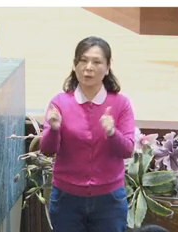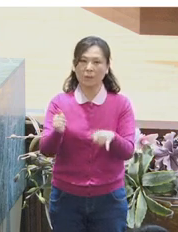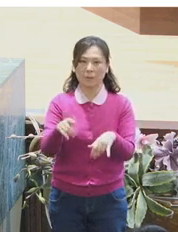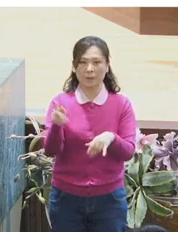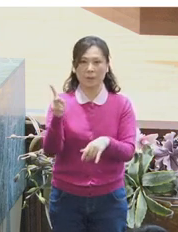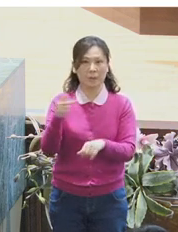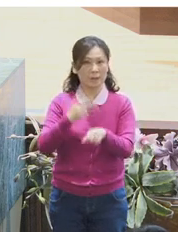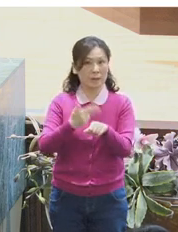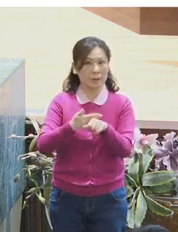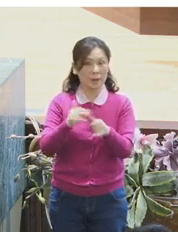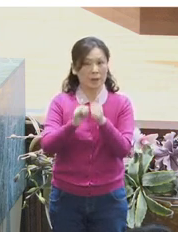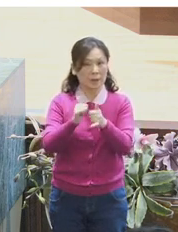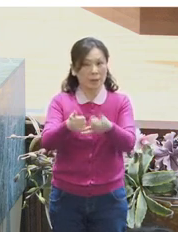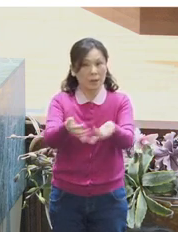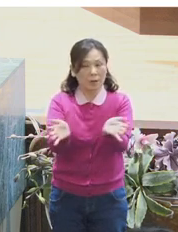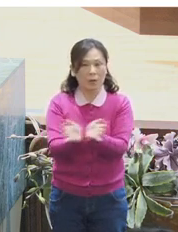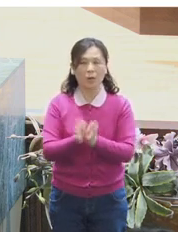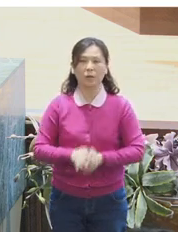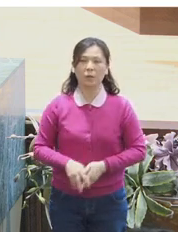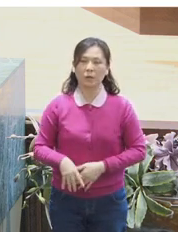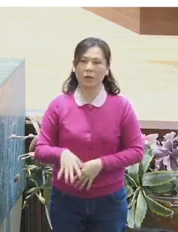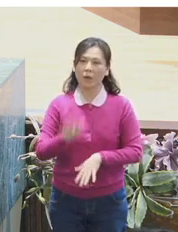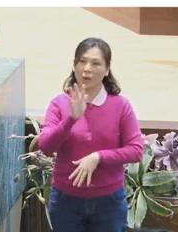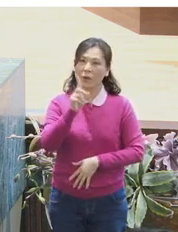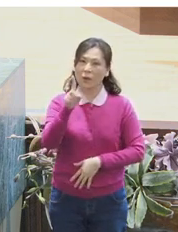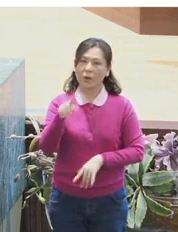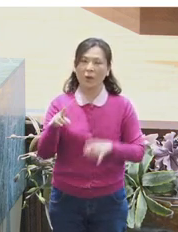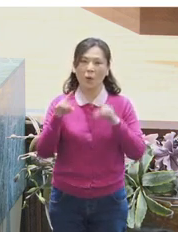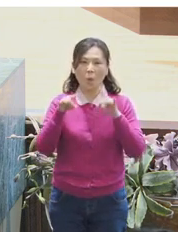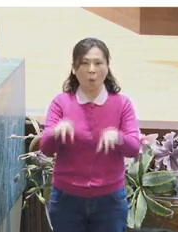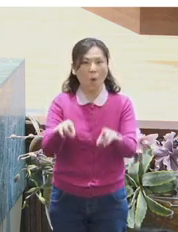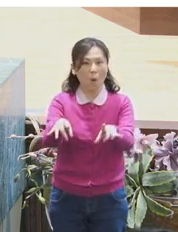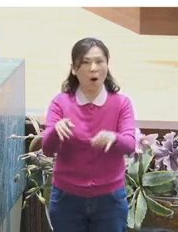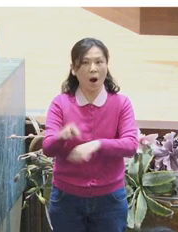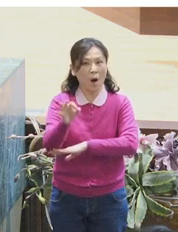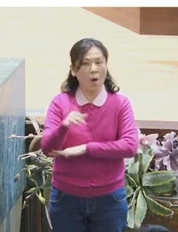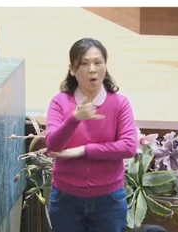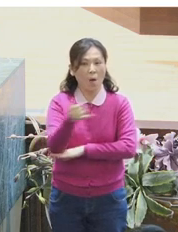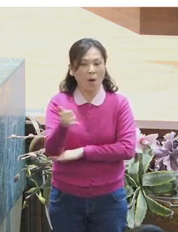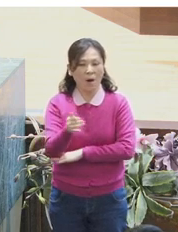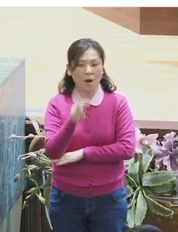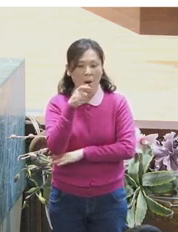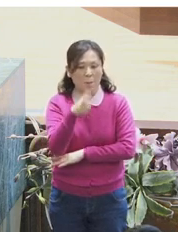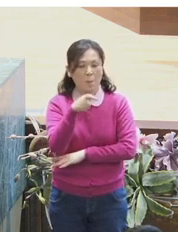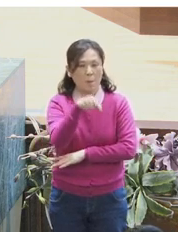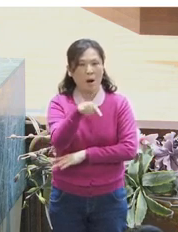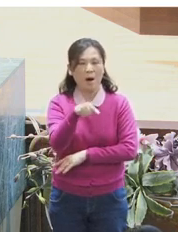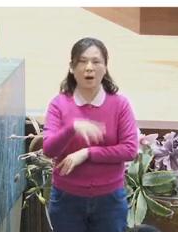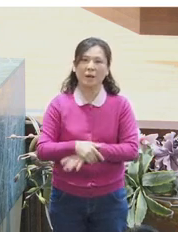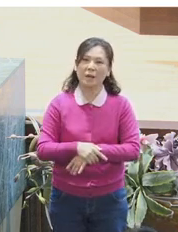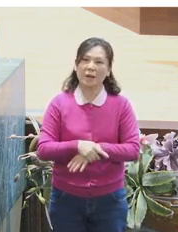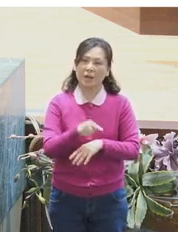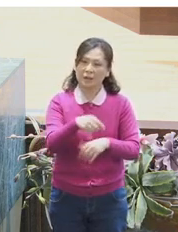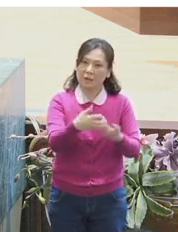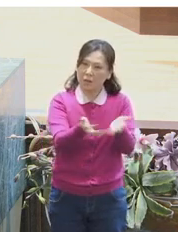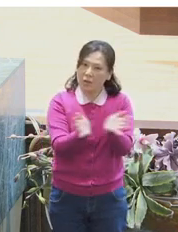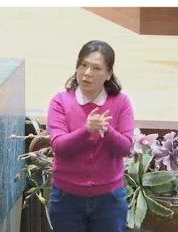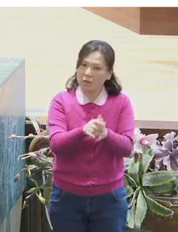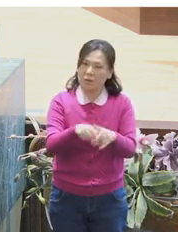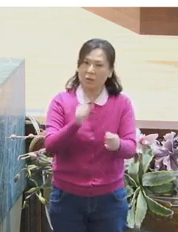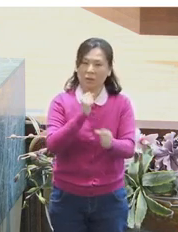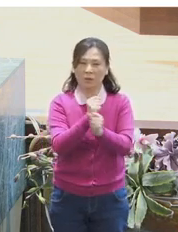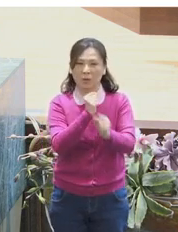它有一位澳洲的学者称他们叫做这样子的一些组织的行动或是政治的行动叫做